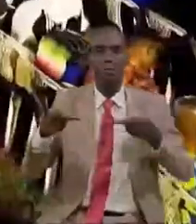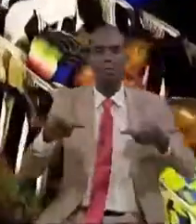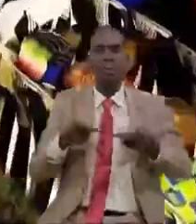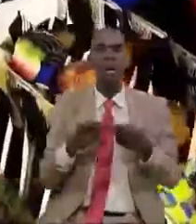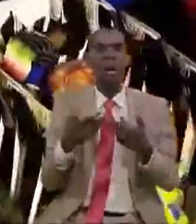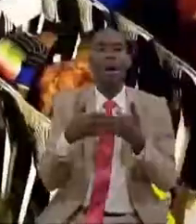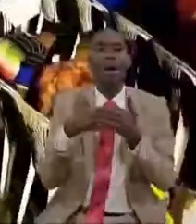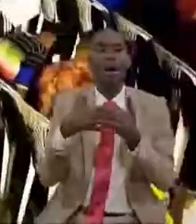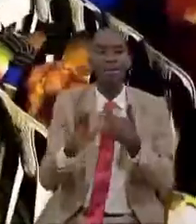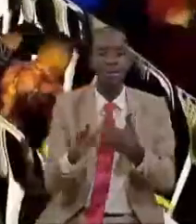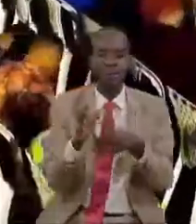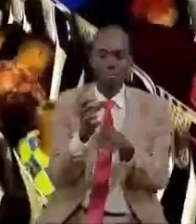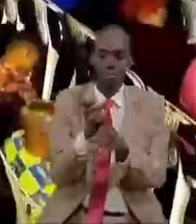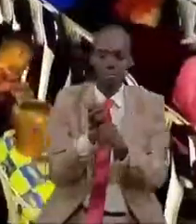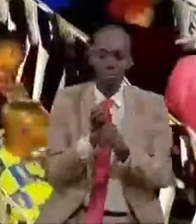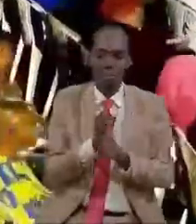une rédemption